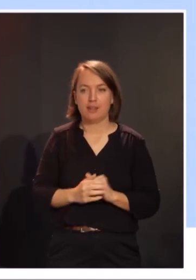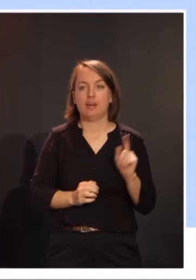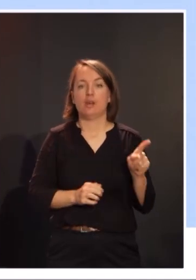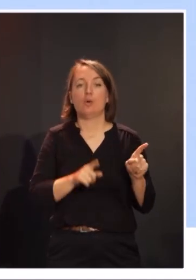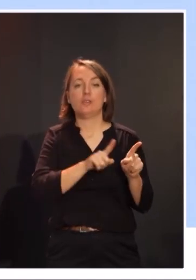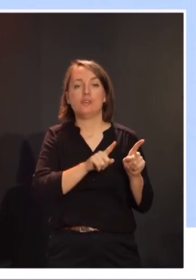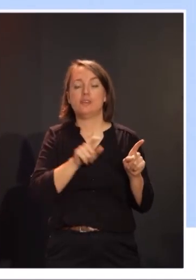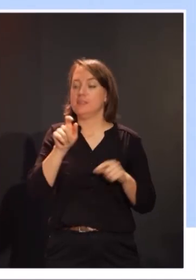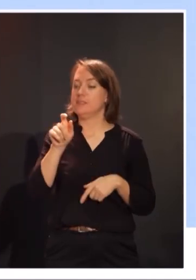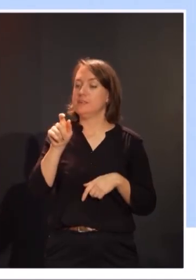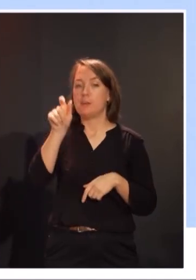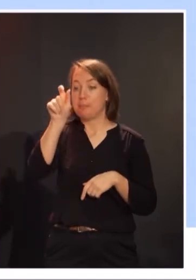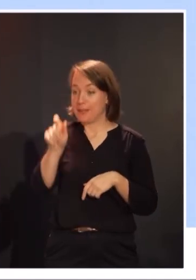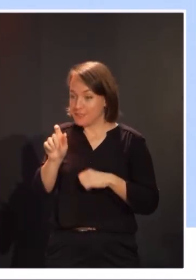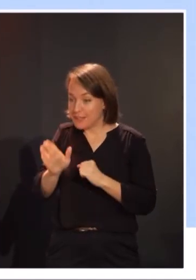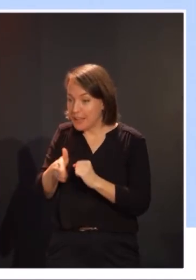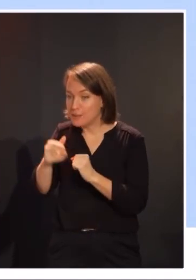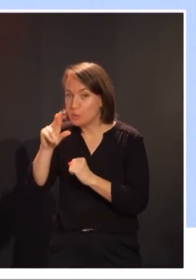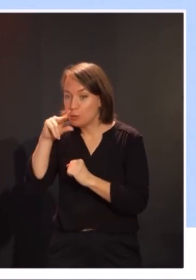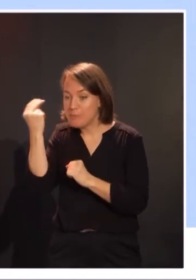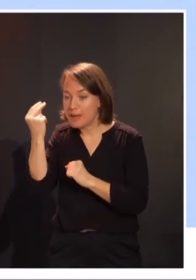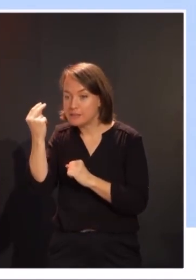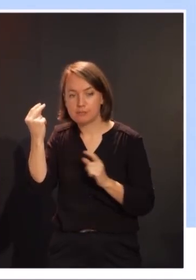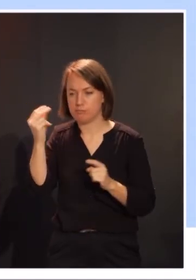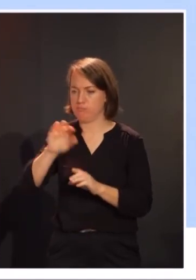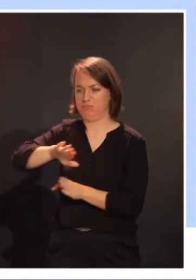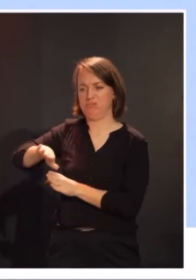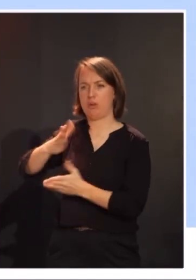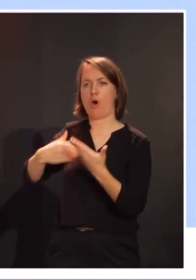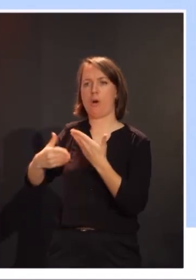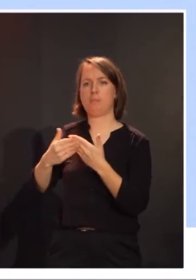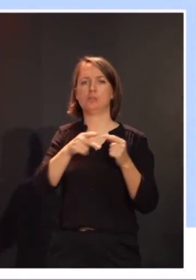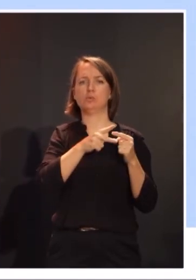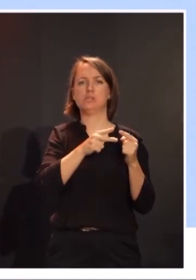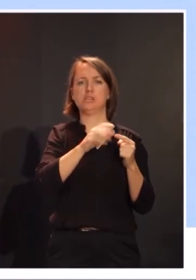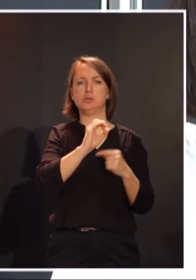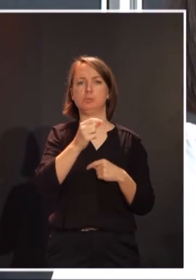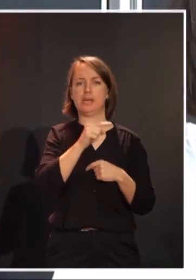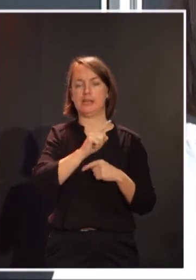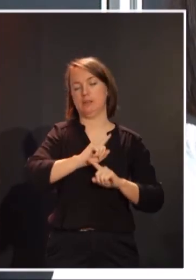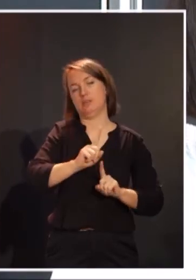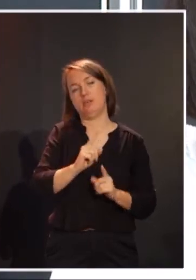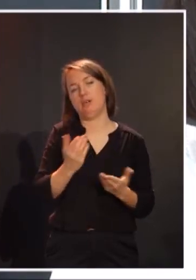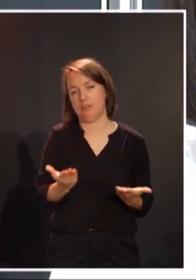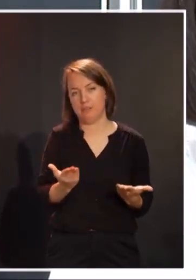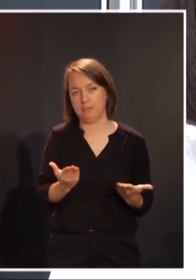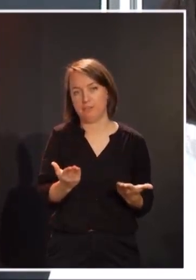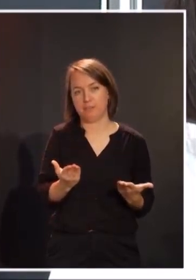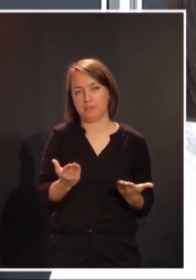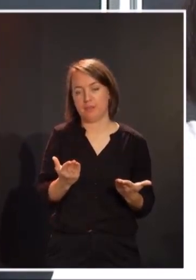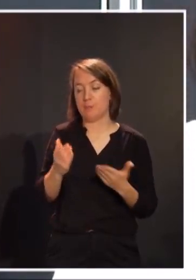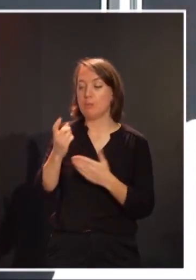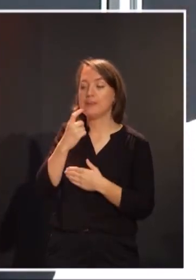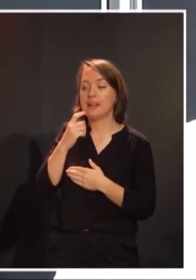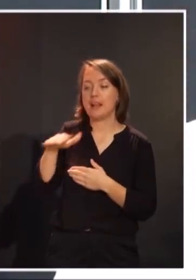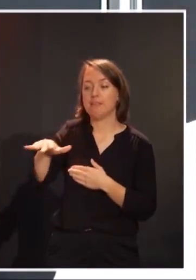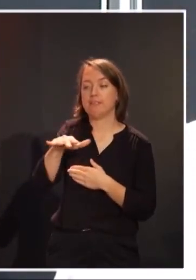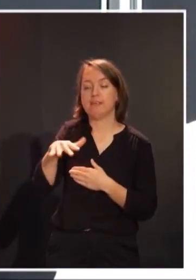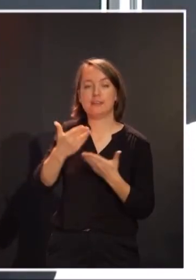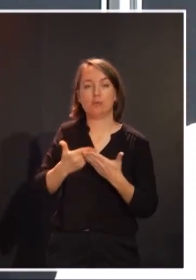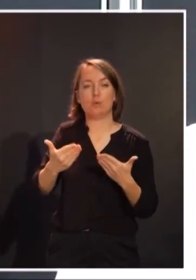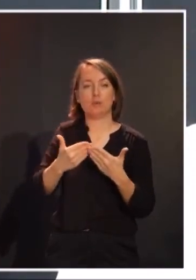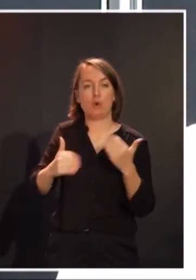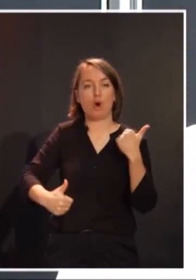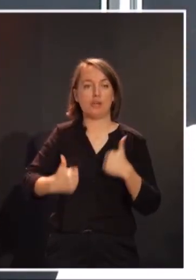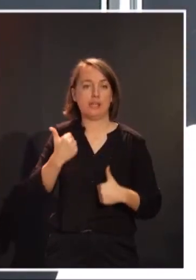aide humaine, et donc des accompagnants, des élèves en situation de handicap notamment, qui parfois sont